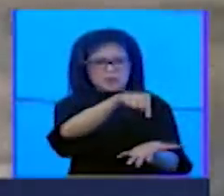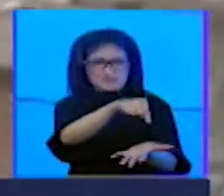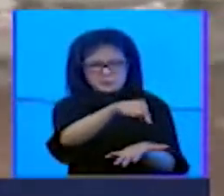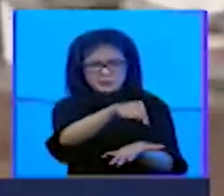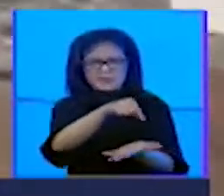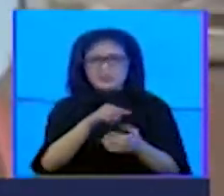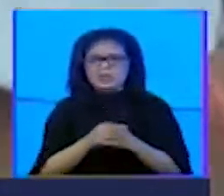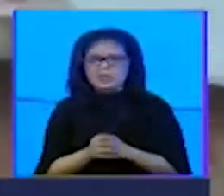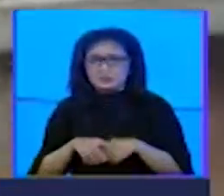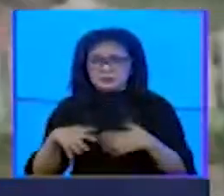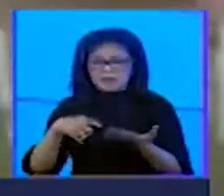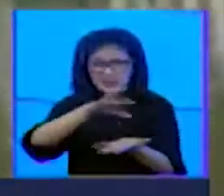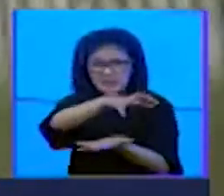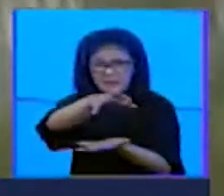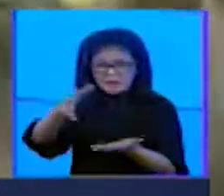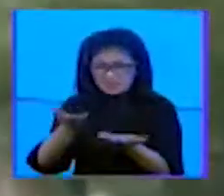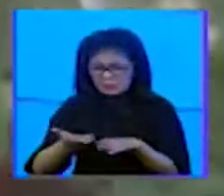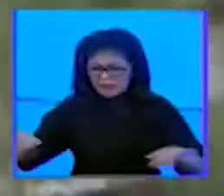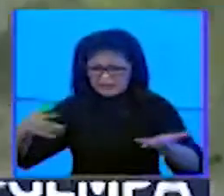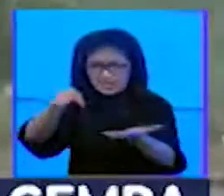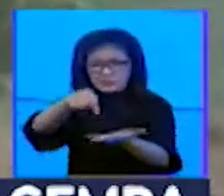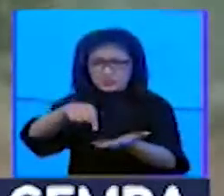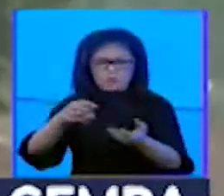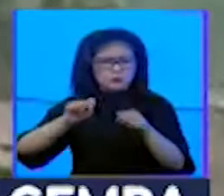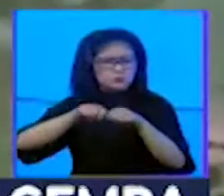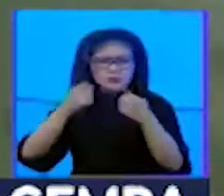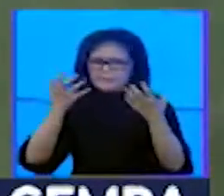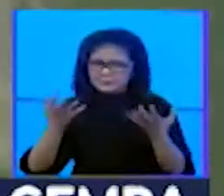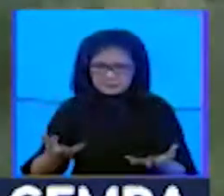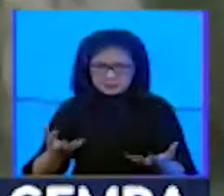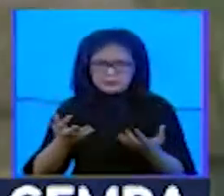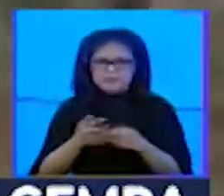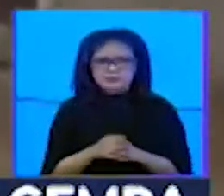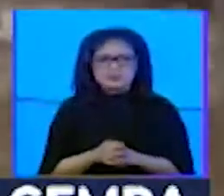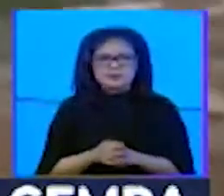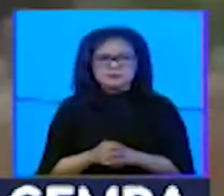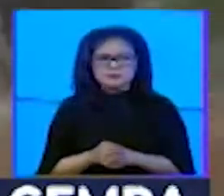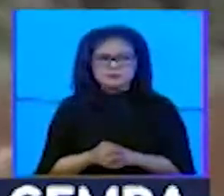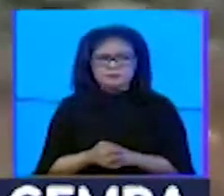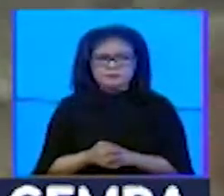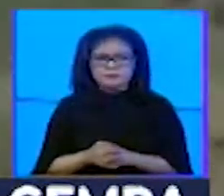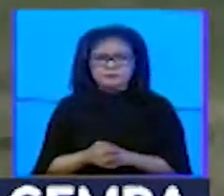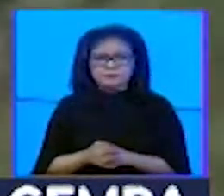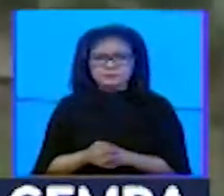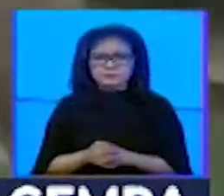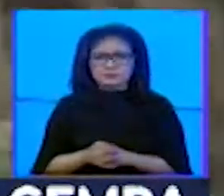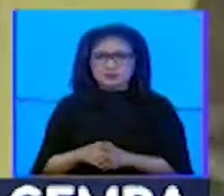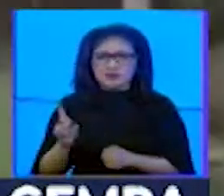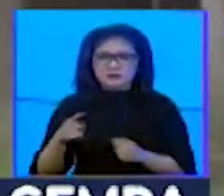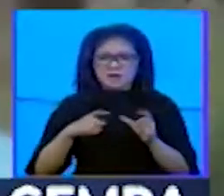sangat memprihatinkan semuanya sekolah dan Cut dalam pada SD SD TK SD TK